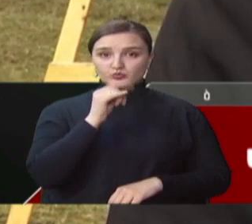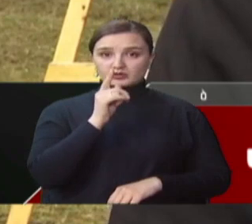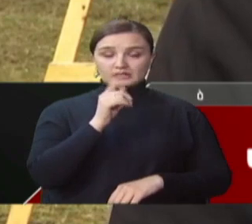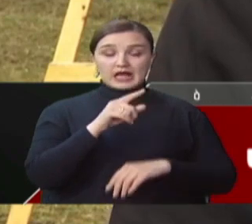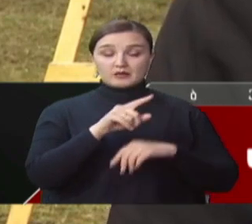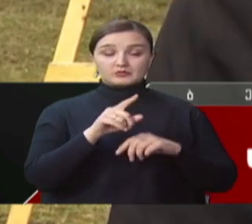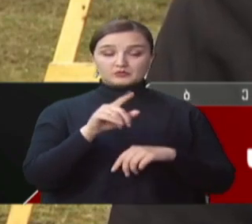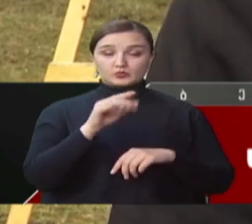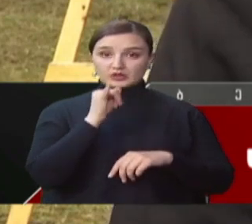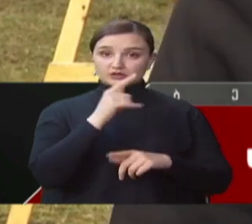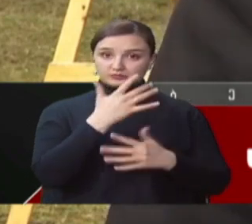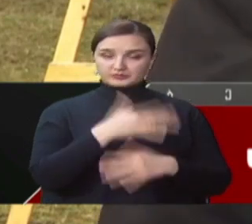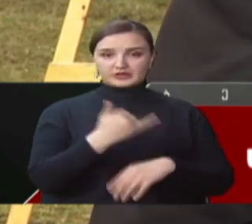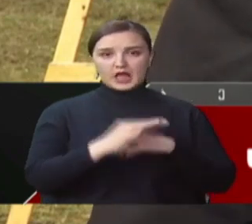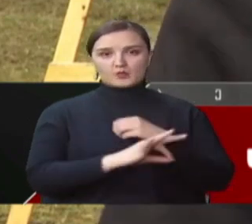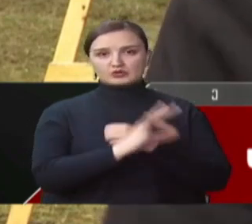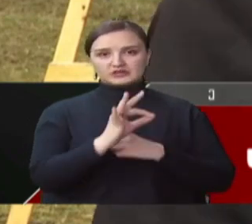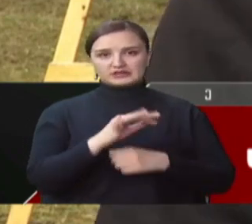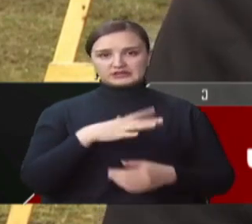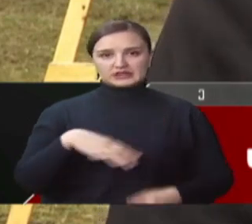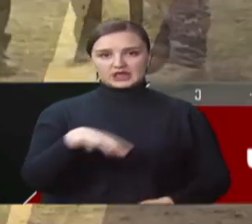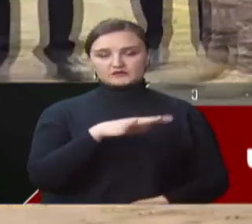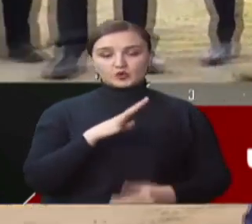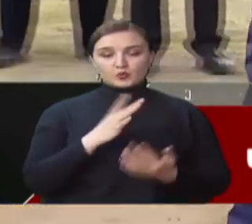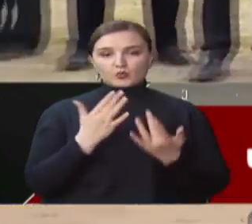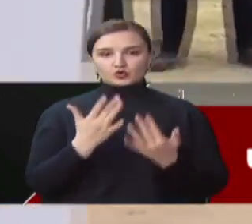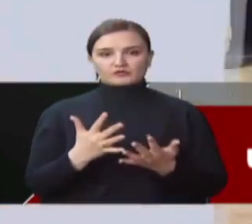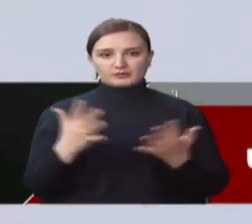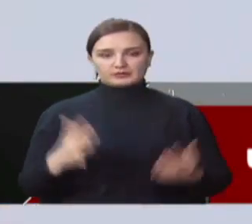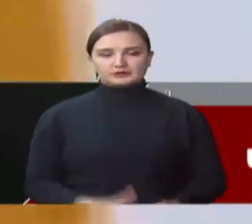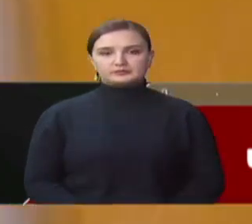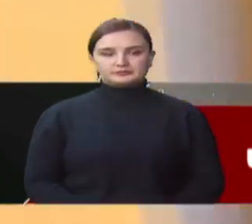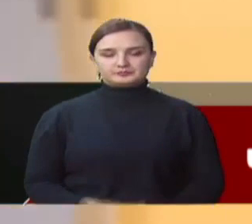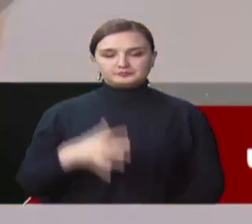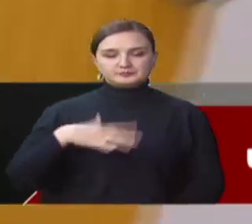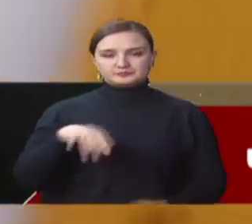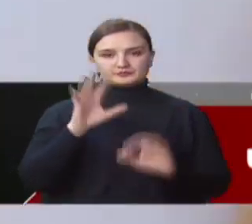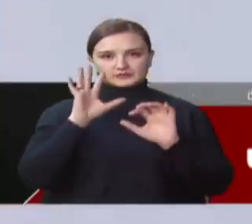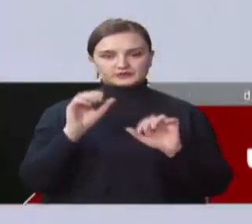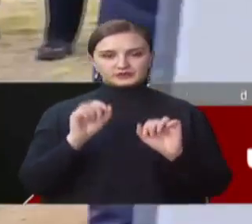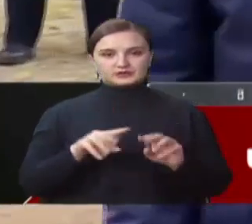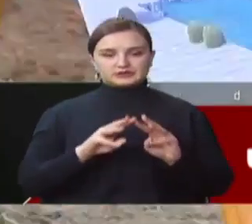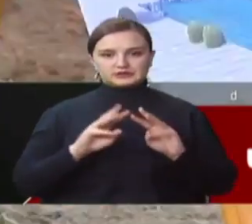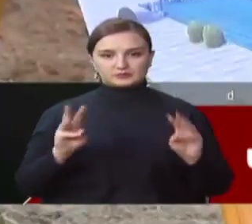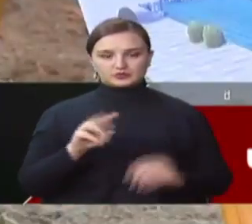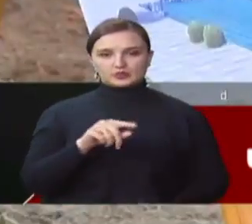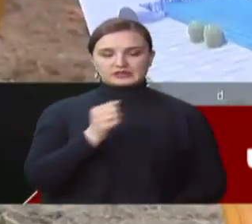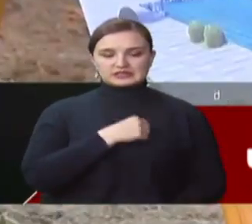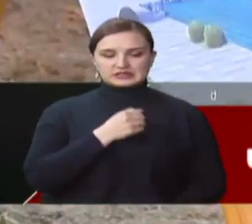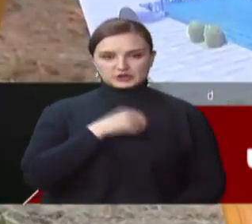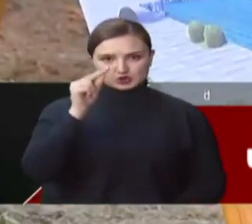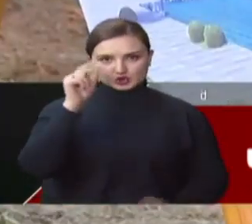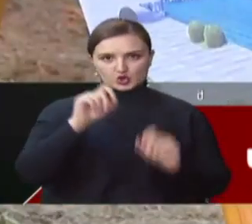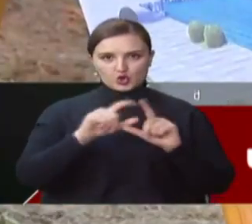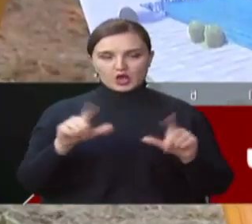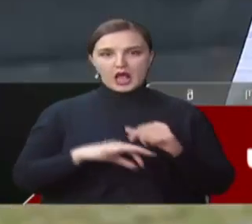პროექტის განხორციელება, ვინაიდან ასევე ძალიან დიდი იყო მოთხოვნა. საქართველოს თავდაცვის სამინისტროს კადეტთა სამხედრო ლიცეუმი უკვე